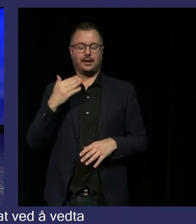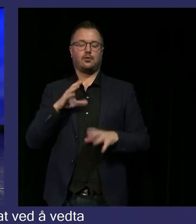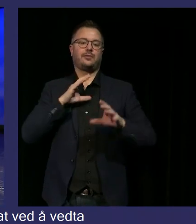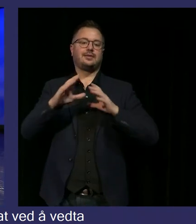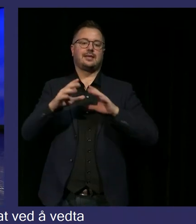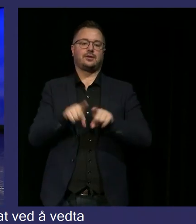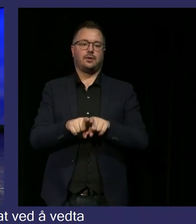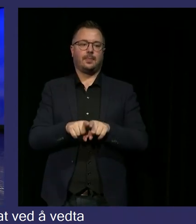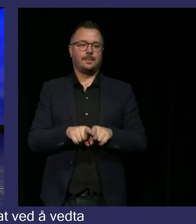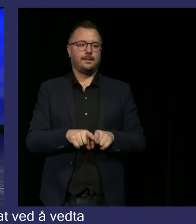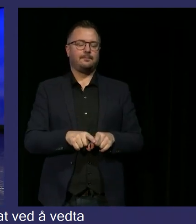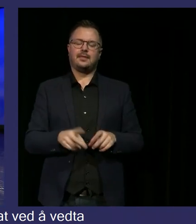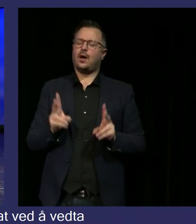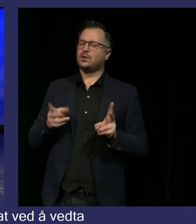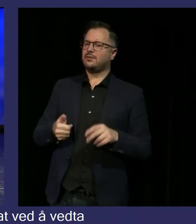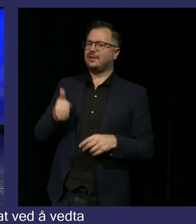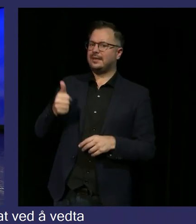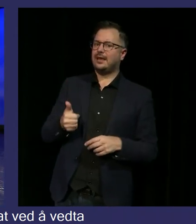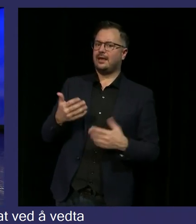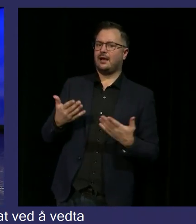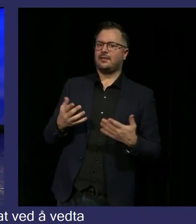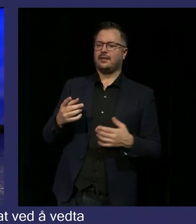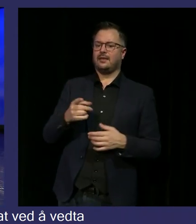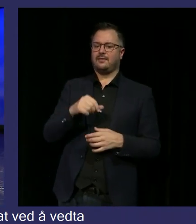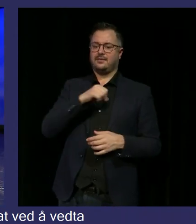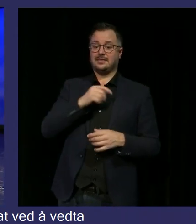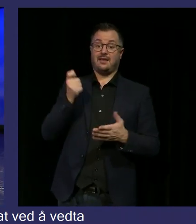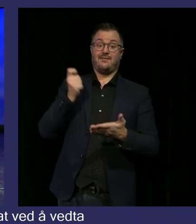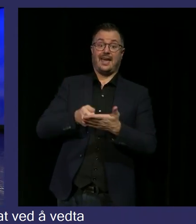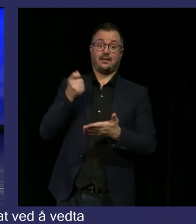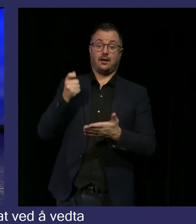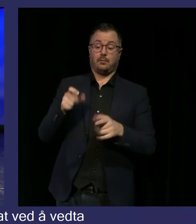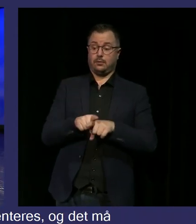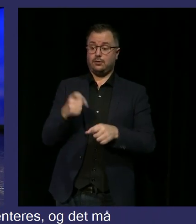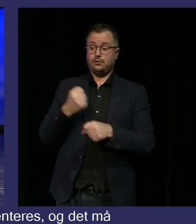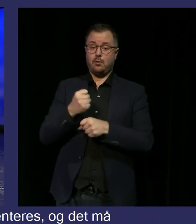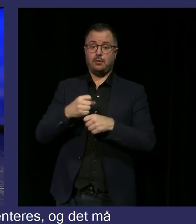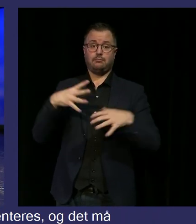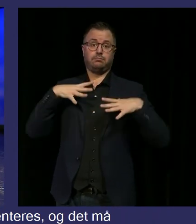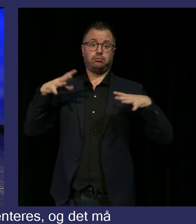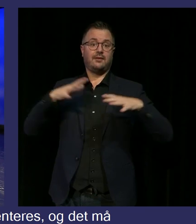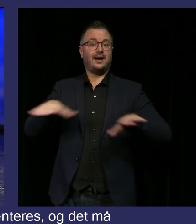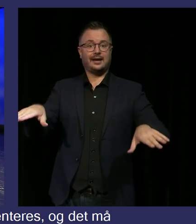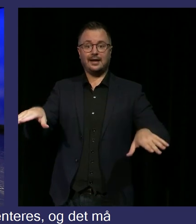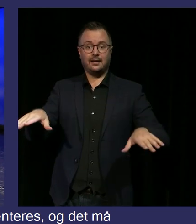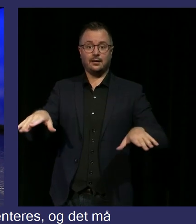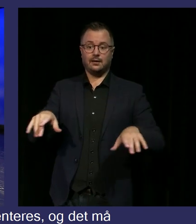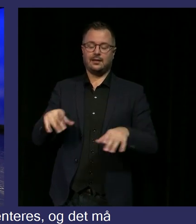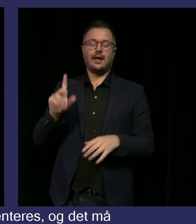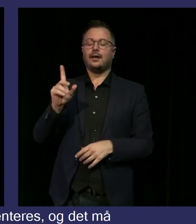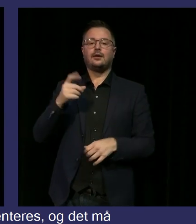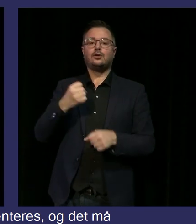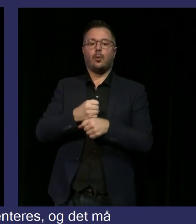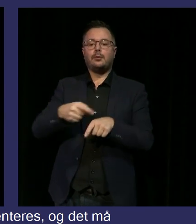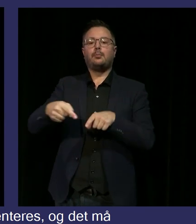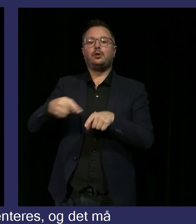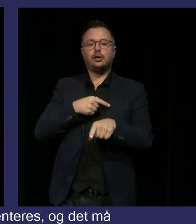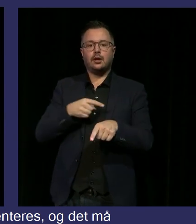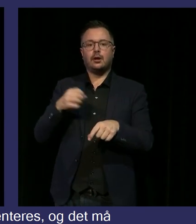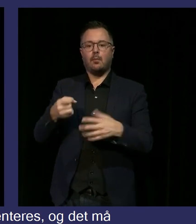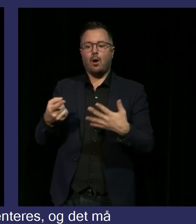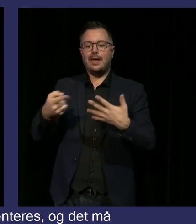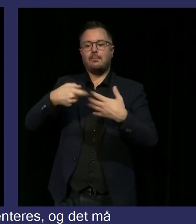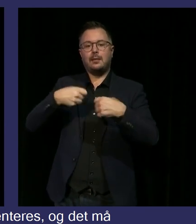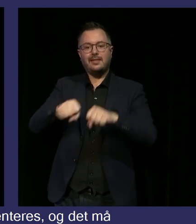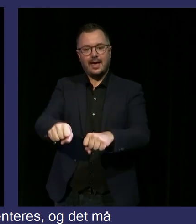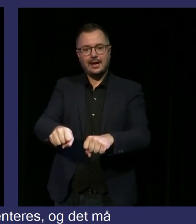liksom, det innmari viktig at man ikke tror at ved å vedta det her, så det jobben gjort. Det da den starter, og det må implementeres, og